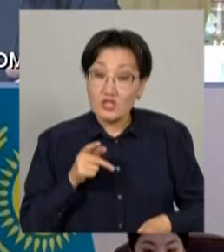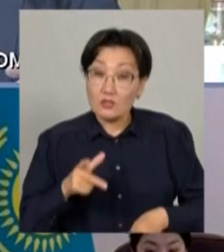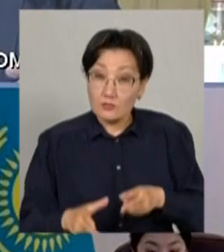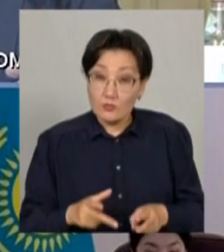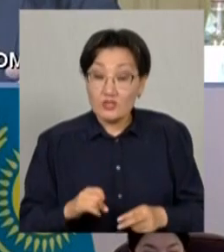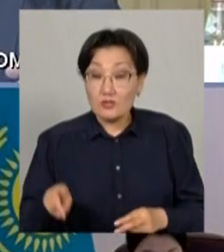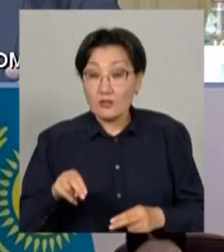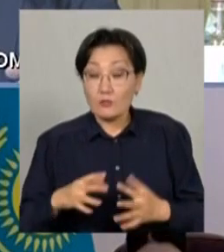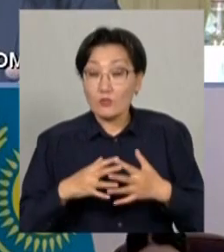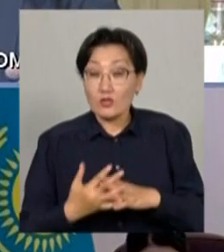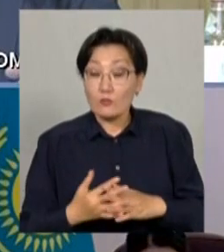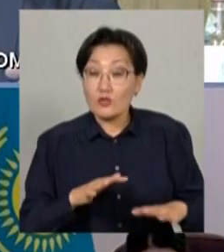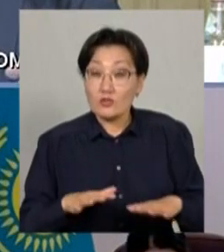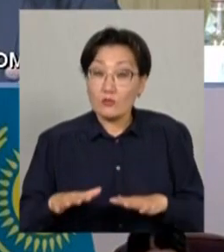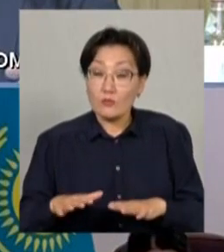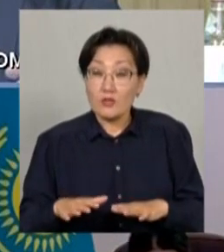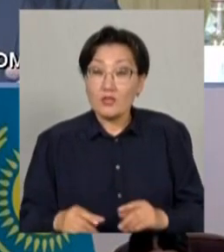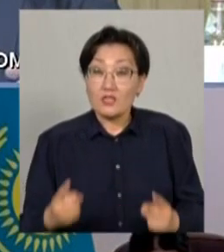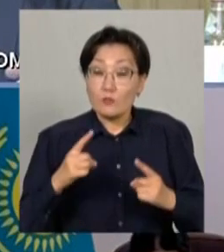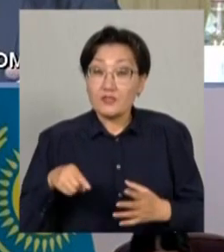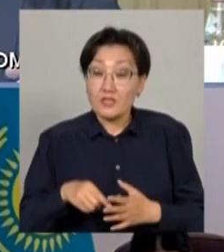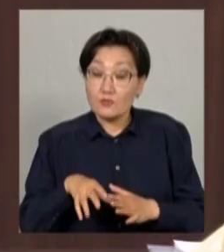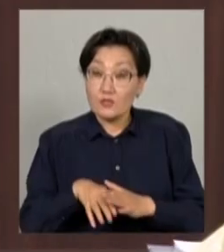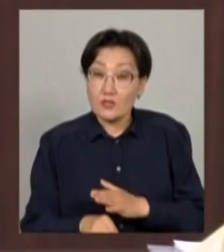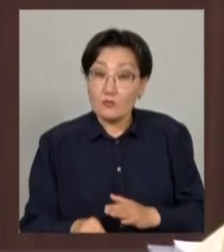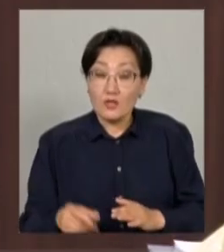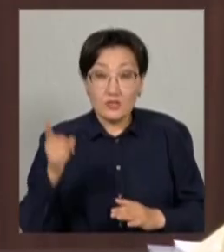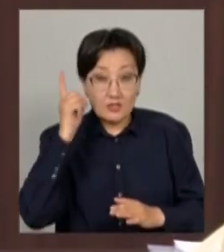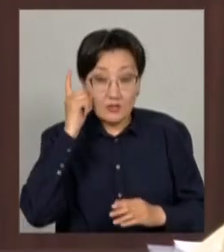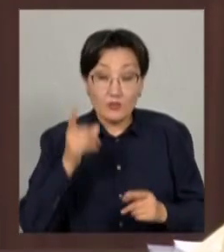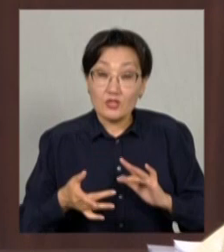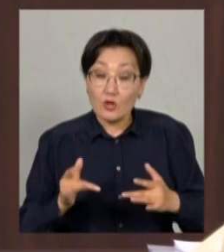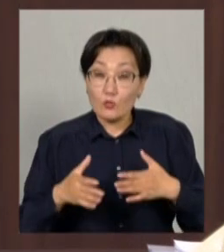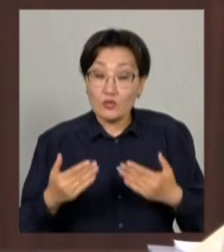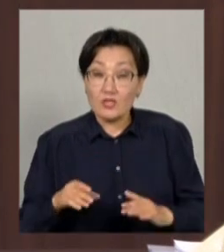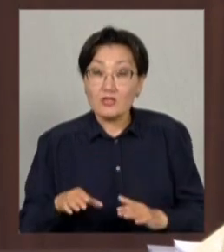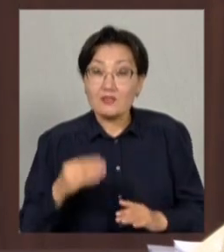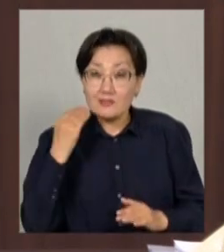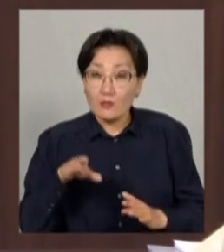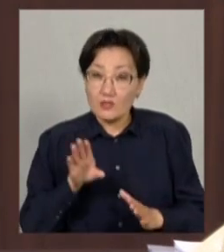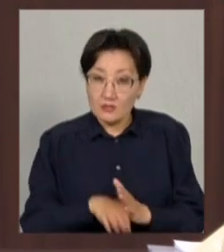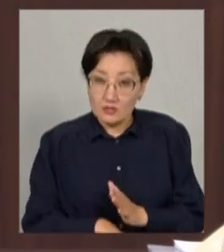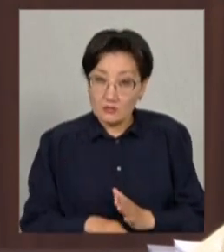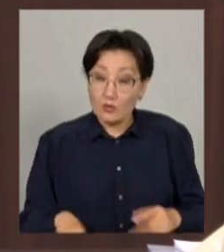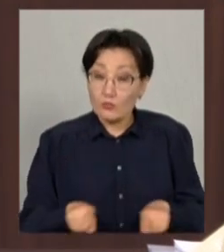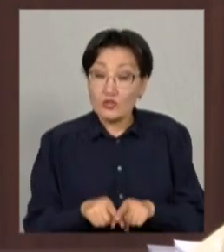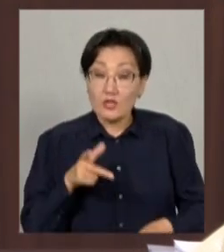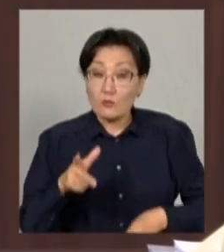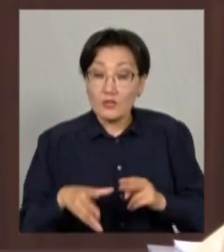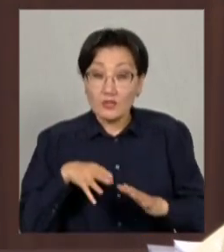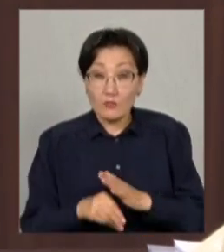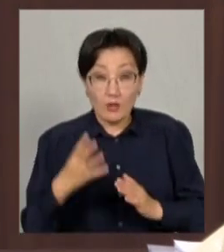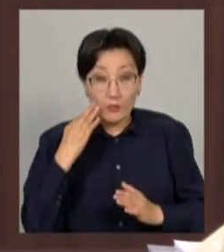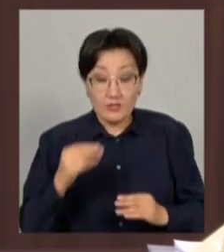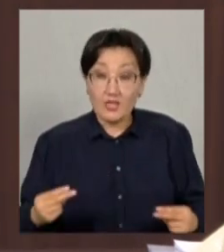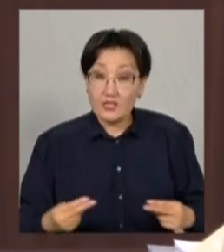Сонымен қатар елді мекендерде, тіпті ірі қалалардың өзінде мобильді интернет жоқ немесе сапасы нашар. Мұндай шағымдар әсіресе Алматы